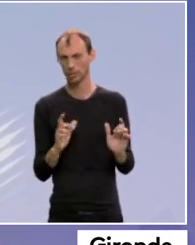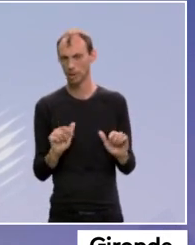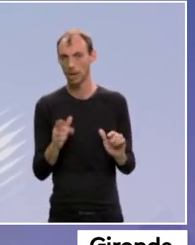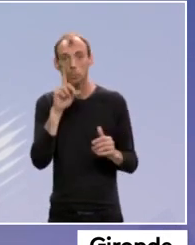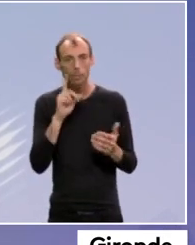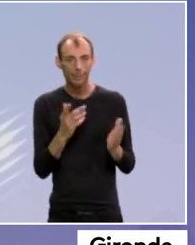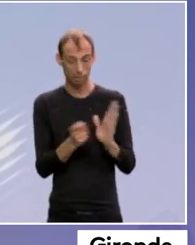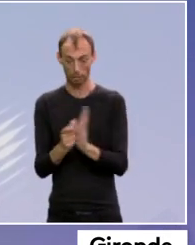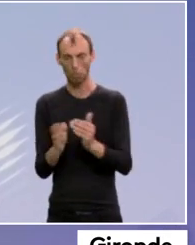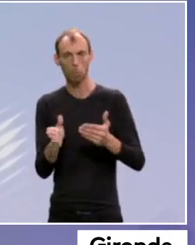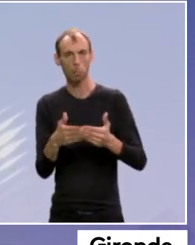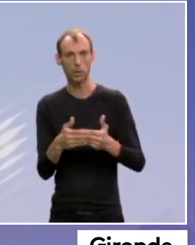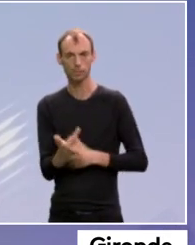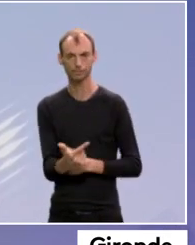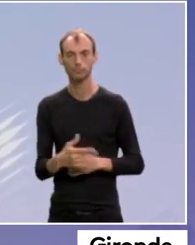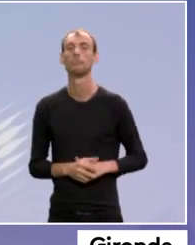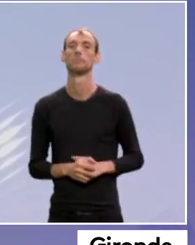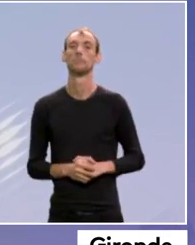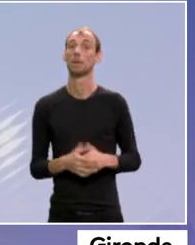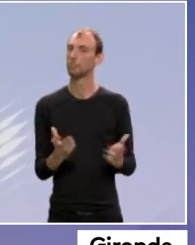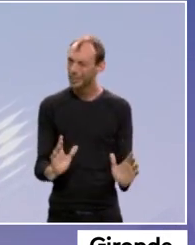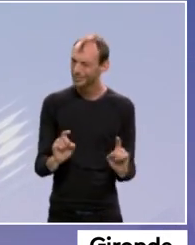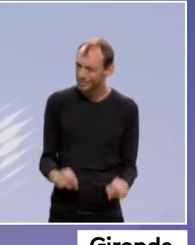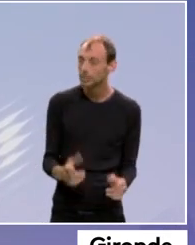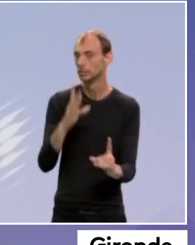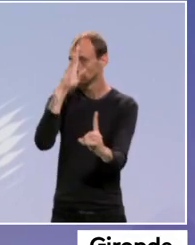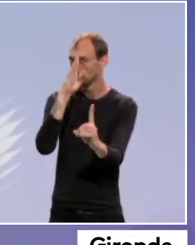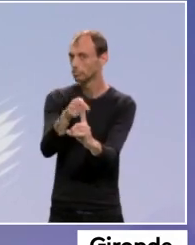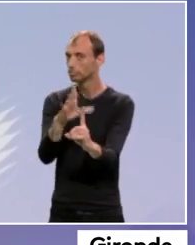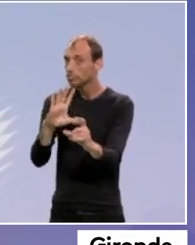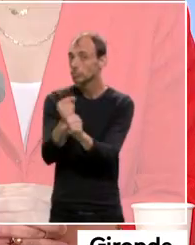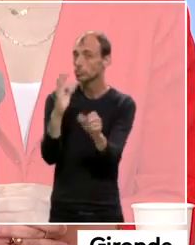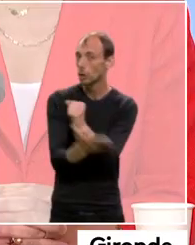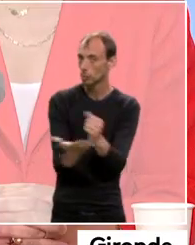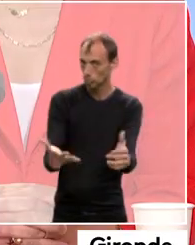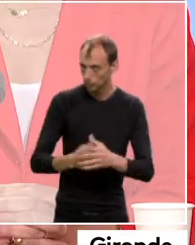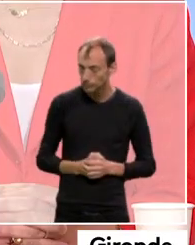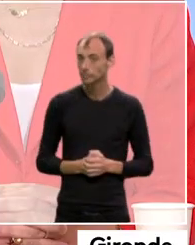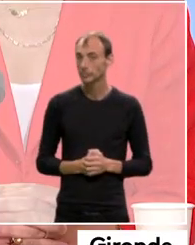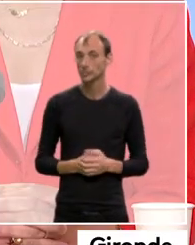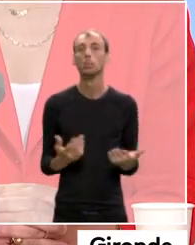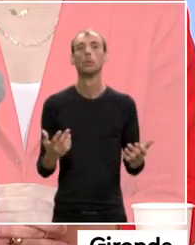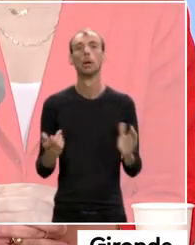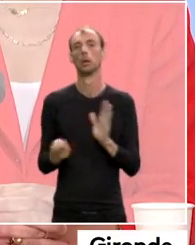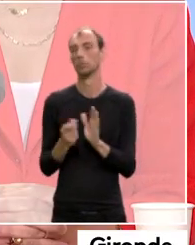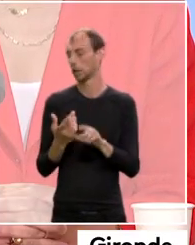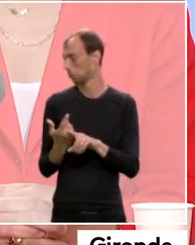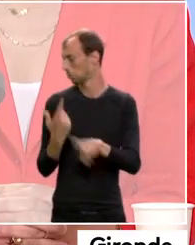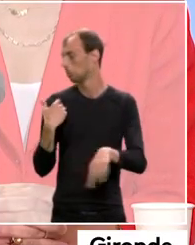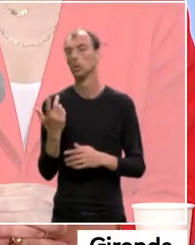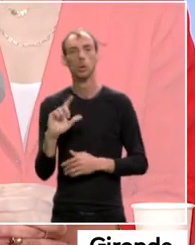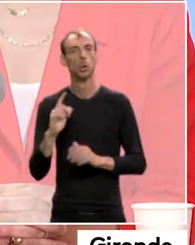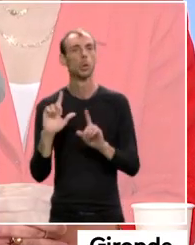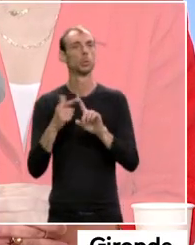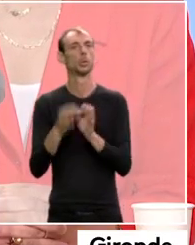élections maintenant l'enjeu ça va être vraiment de voilà à l'élection présidentielle il y a près de 42% des Français qui ont choisi de voter Marine Le Pen au deuxième tour présidentielle